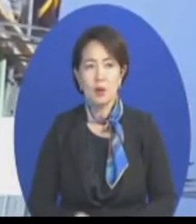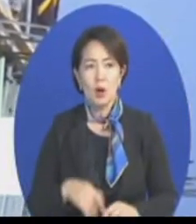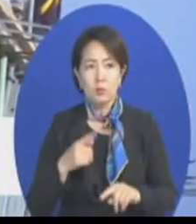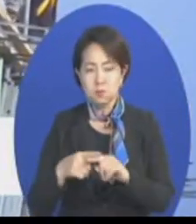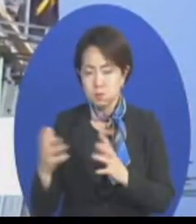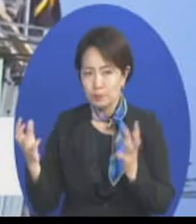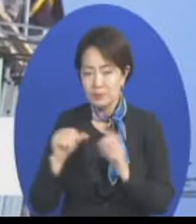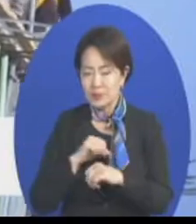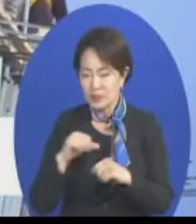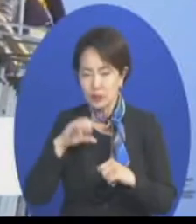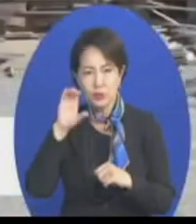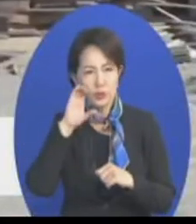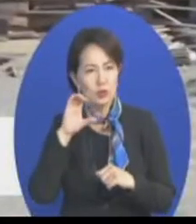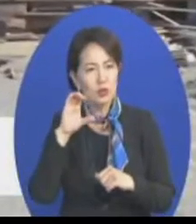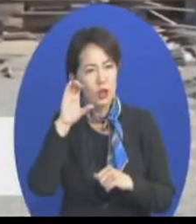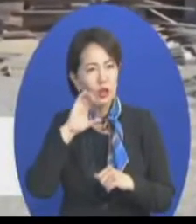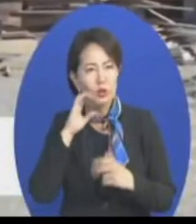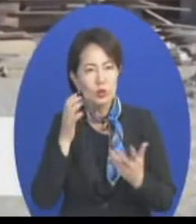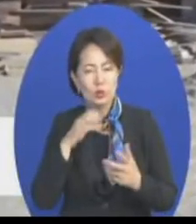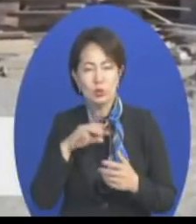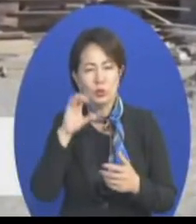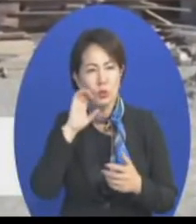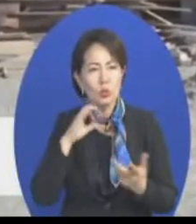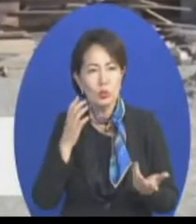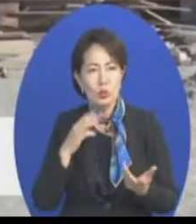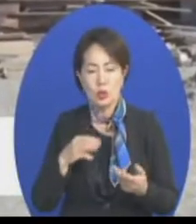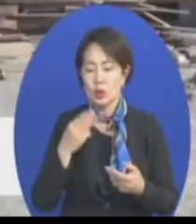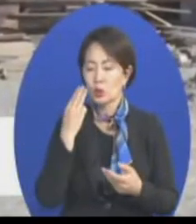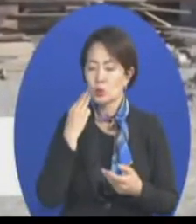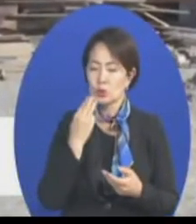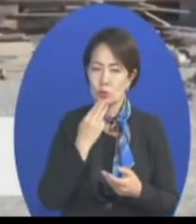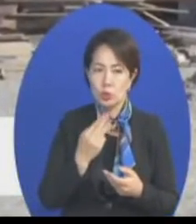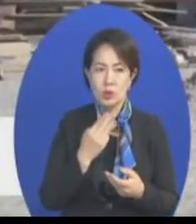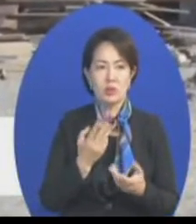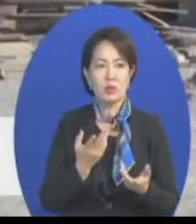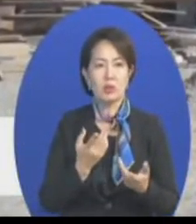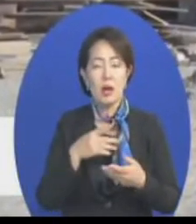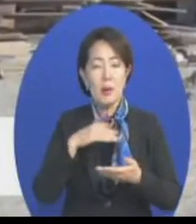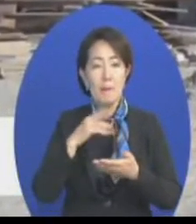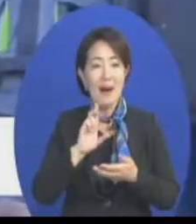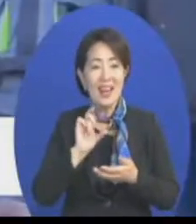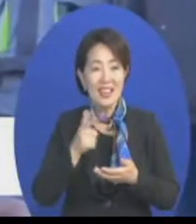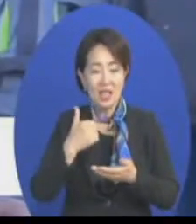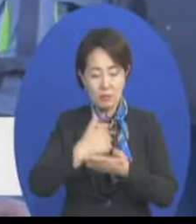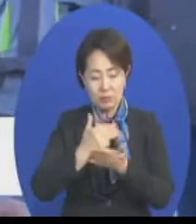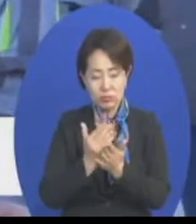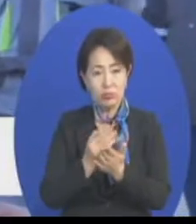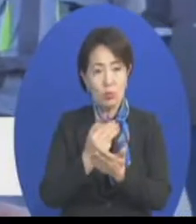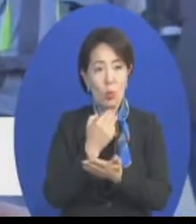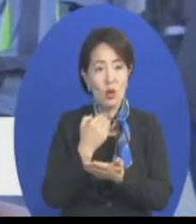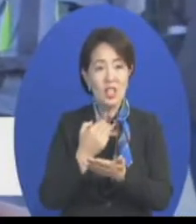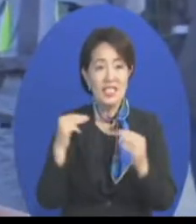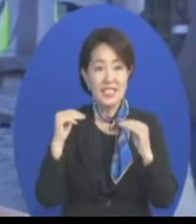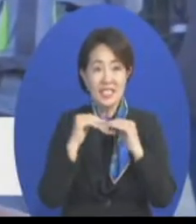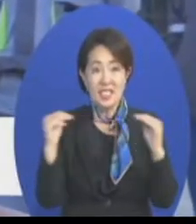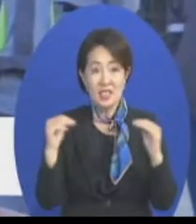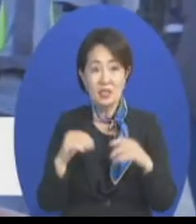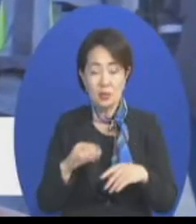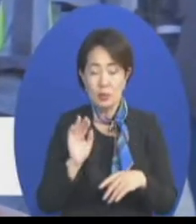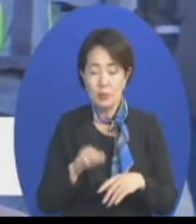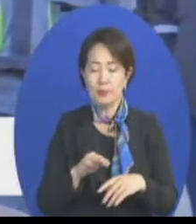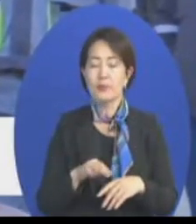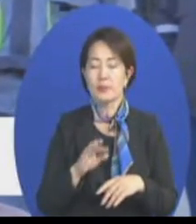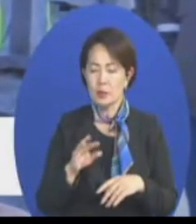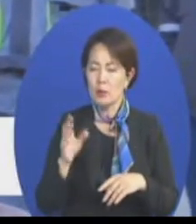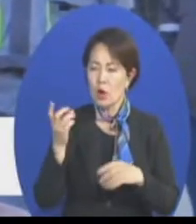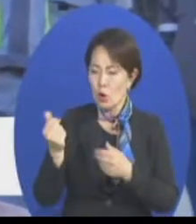ирээдүй бас нэг сонирхож байгаа нь шударгасны хөсөмжл дээр нь нөгөө баялагын тгшөөл. Тийм ер нь бол хөрөн хураах ялтай болооч